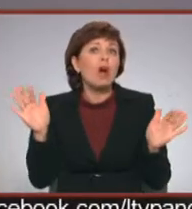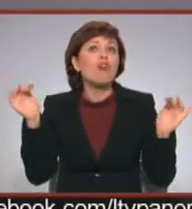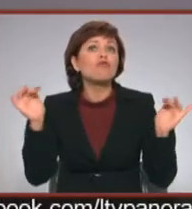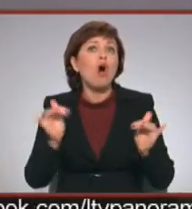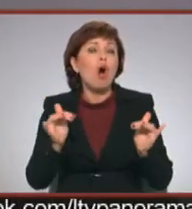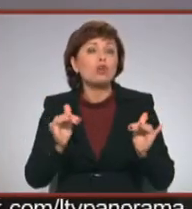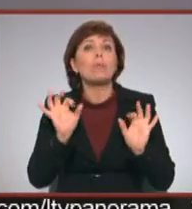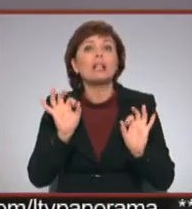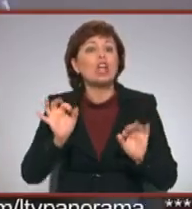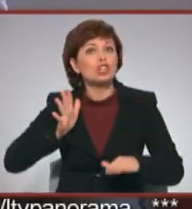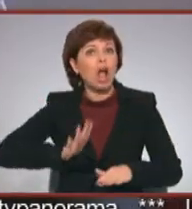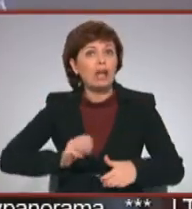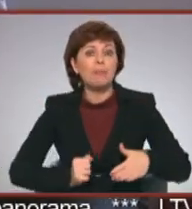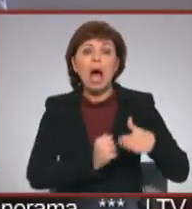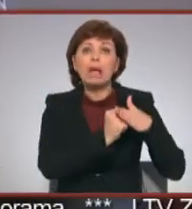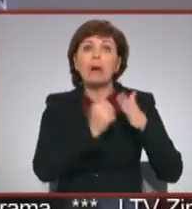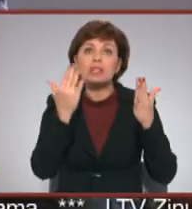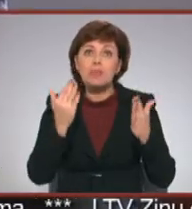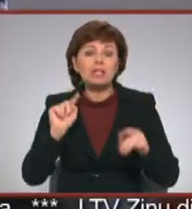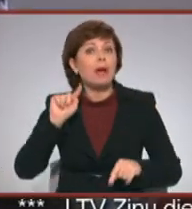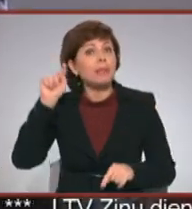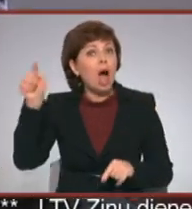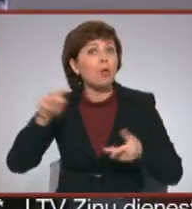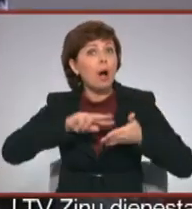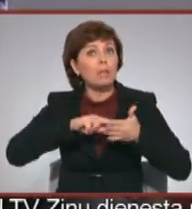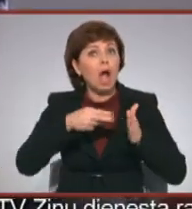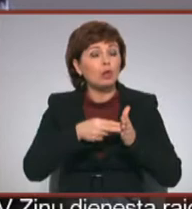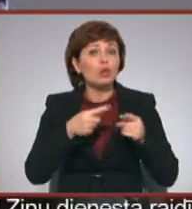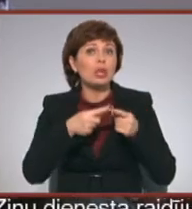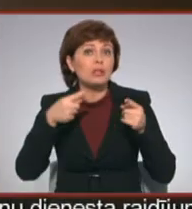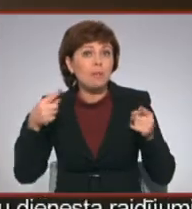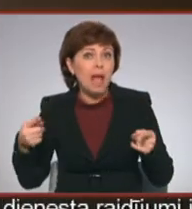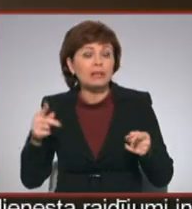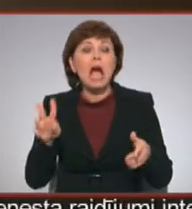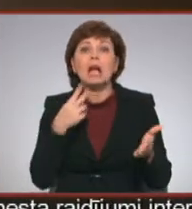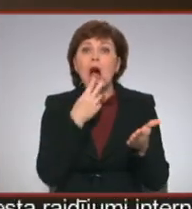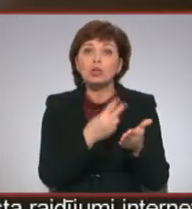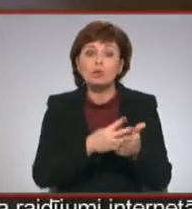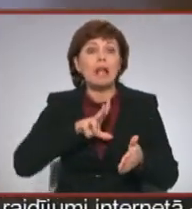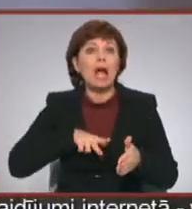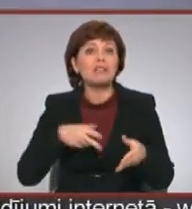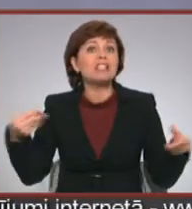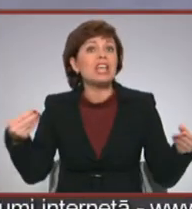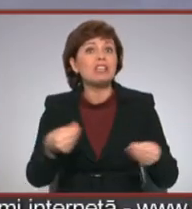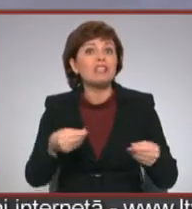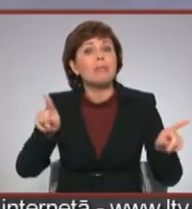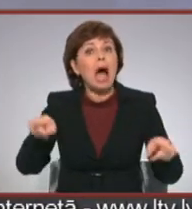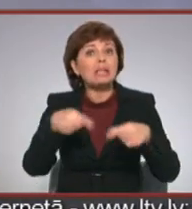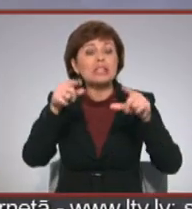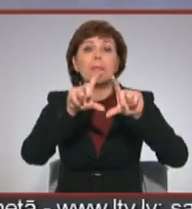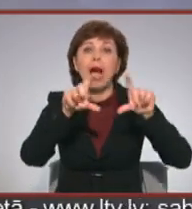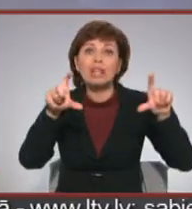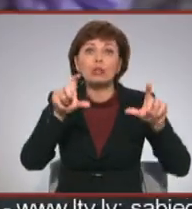veltīta tieši gaidāmajiem atbalsta pasākumiem nākamajā plānošanas periodā. Kā norādīja Latvijas investīciju attīstības aģentūras